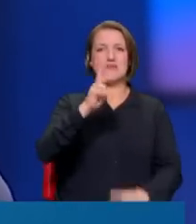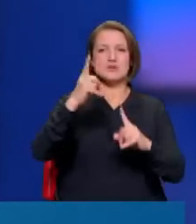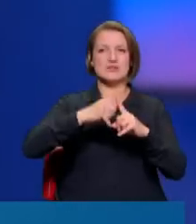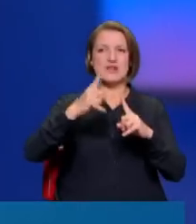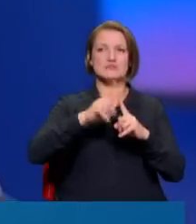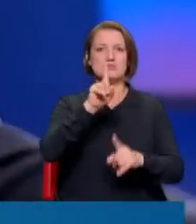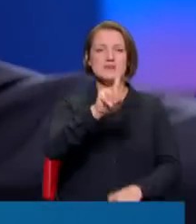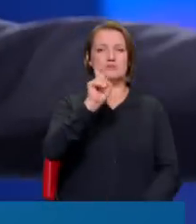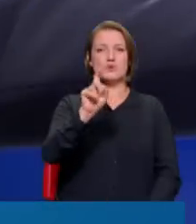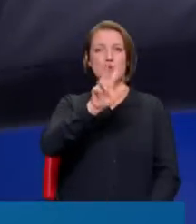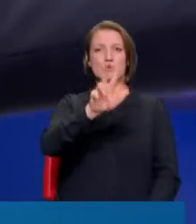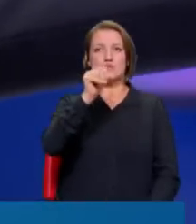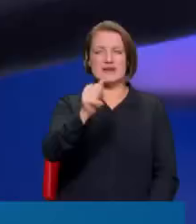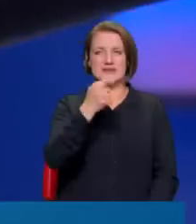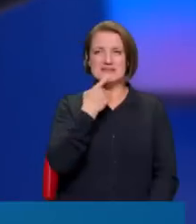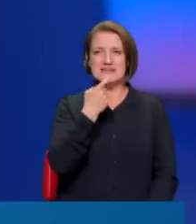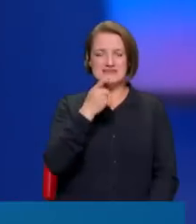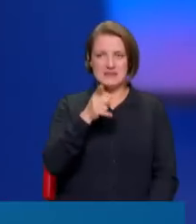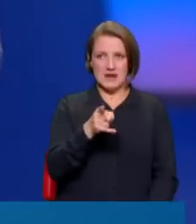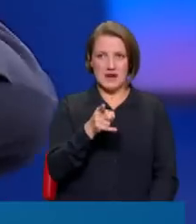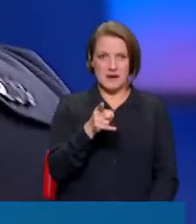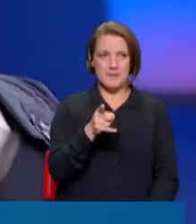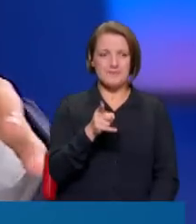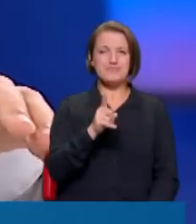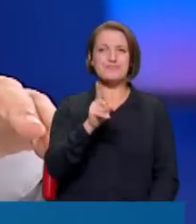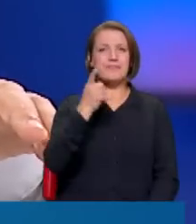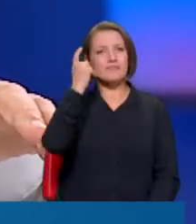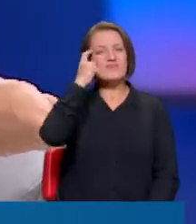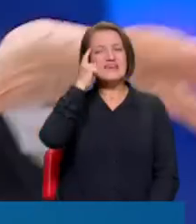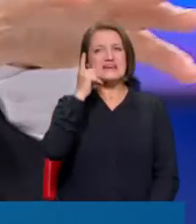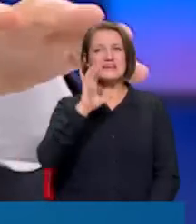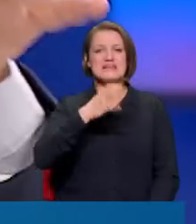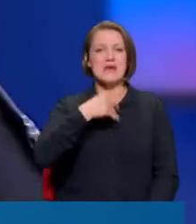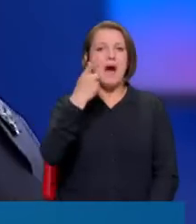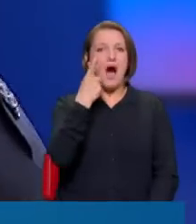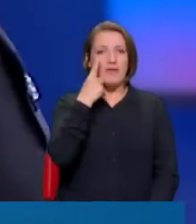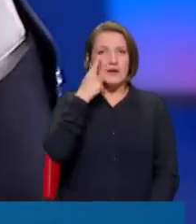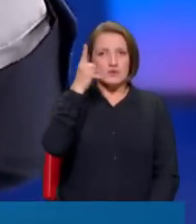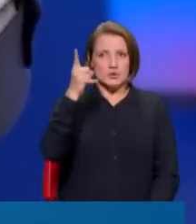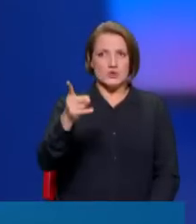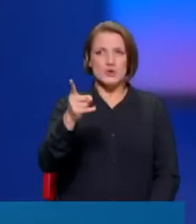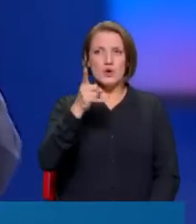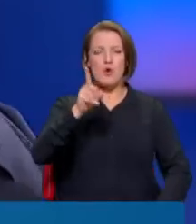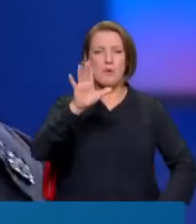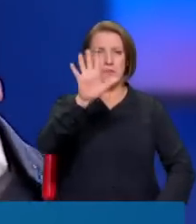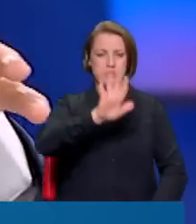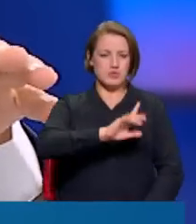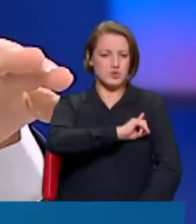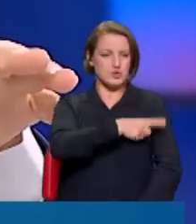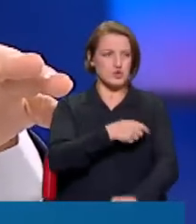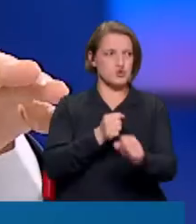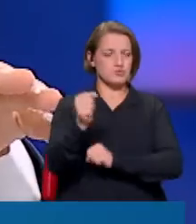1936'da O vizyoner görüş sahibi Atatürk o jeopolitik güç